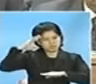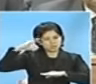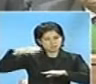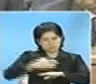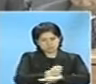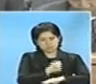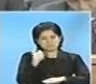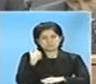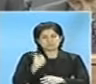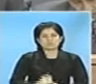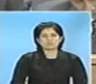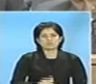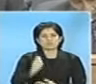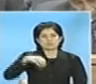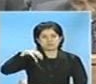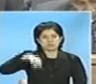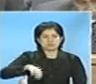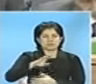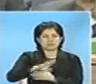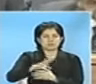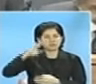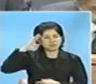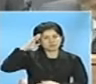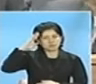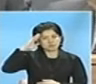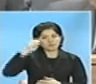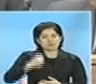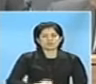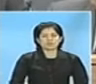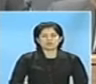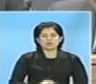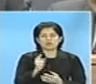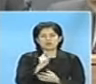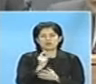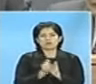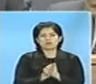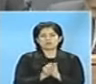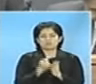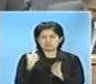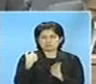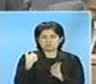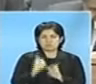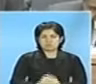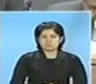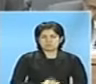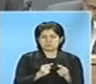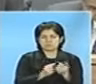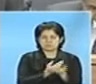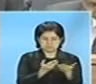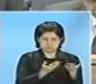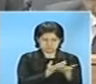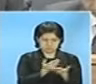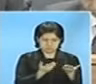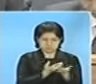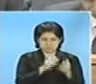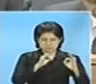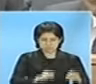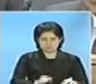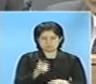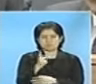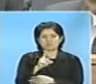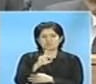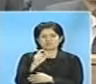ว่ามีเป็นศาลทหารก็คือศาลยุติธรรมในการตัดสินพิพากษาคดีสังคมยอมรับสถาบันตุลา